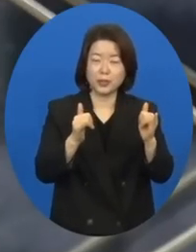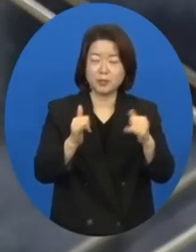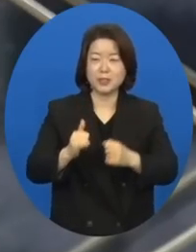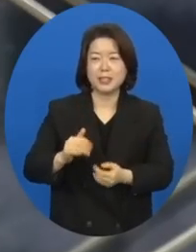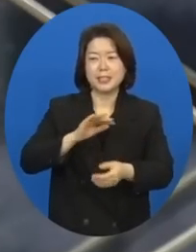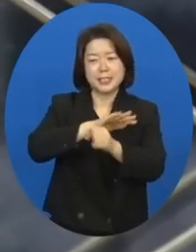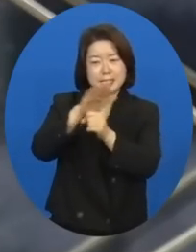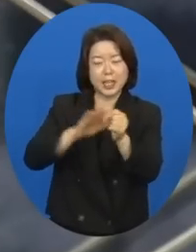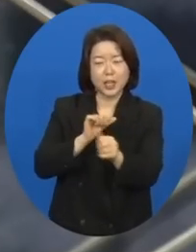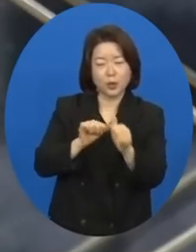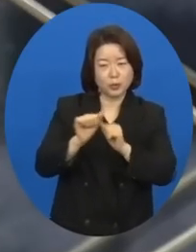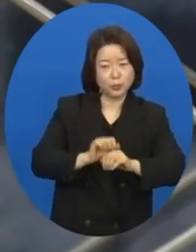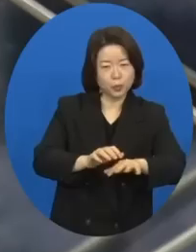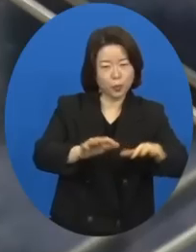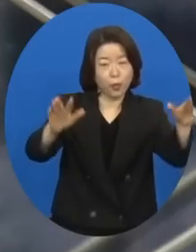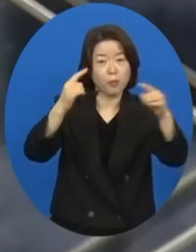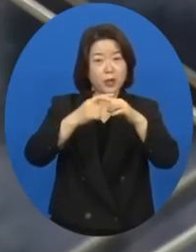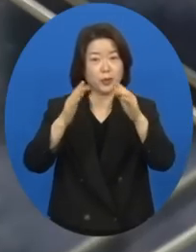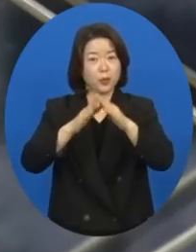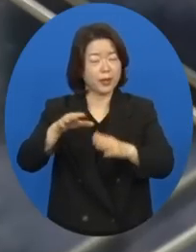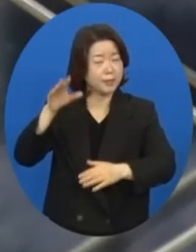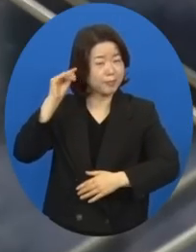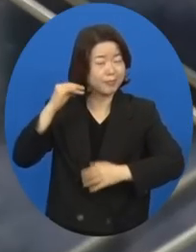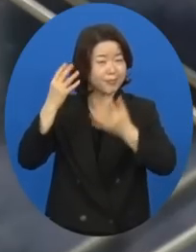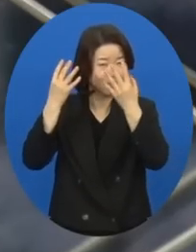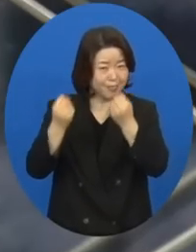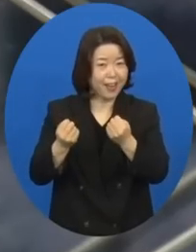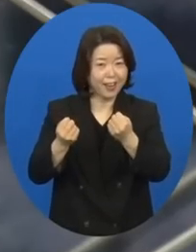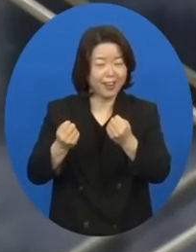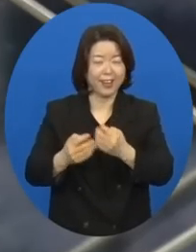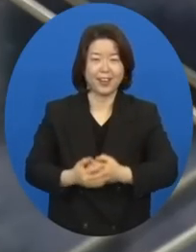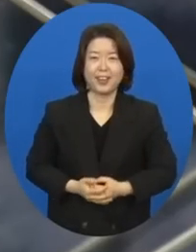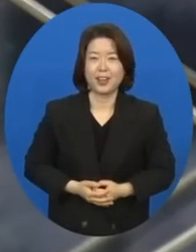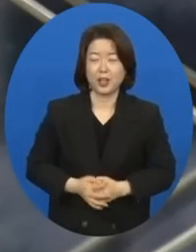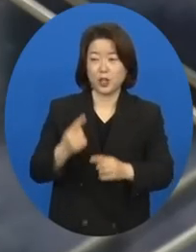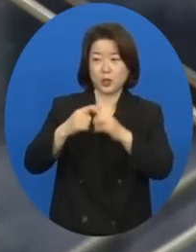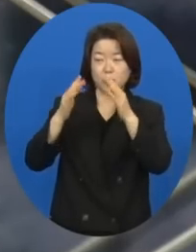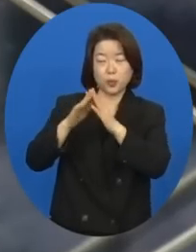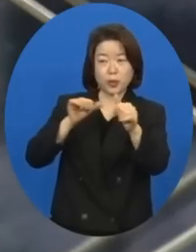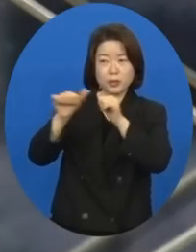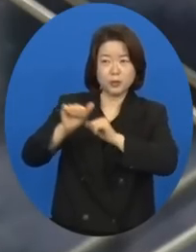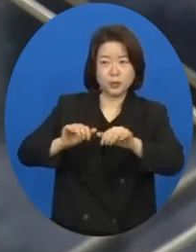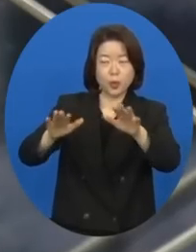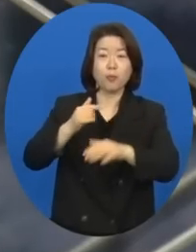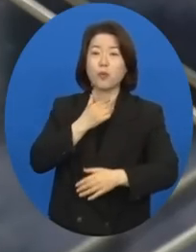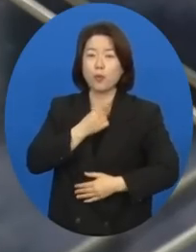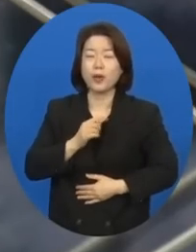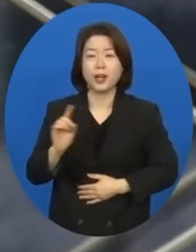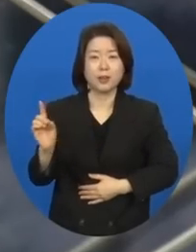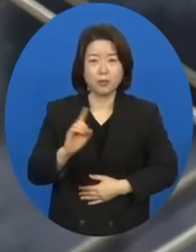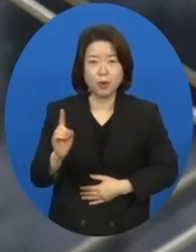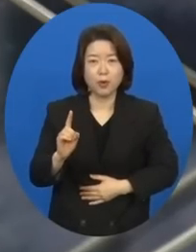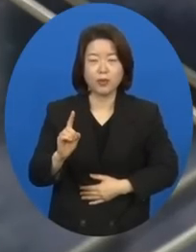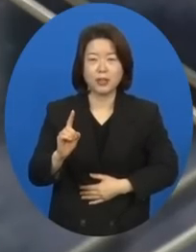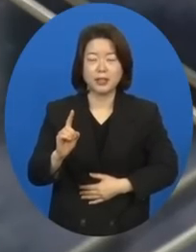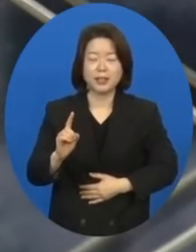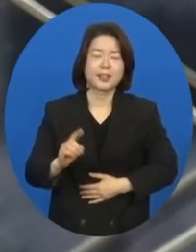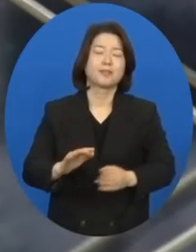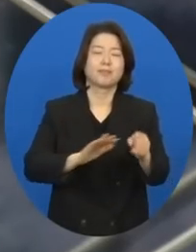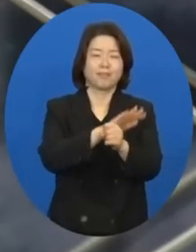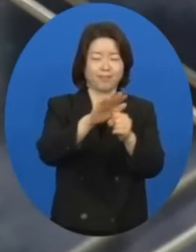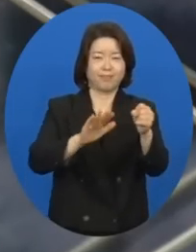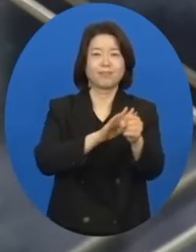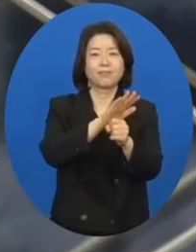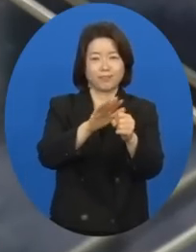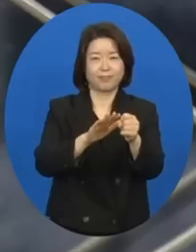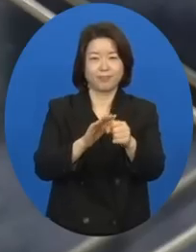많이 들어보셨을 겁니다. 정말 교회에 소문날 것이 한 가지가 있다면 다른 어떤 게 아니라 바로 사랑이어야